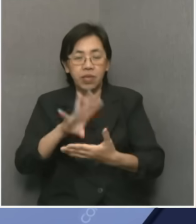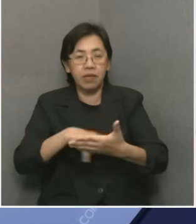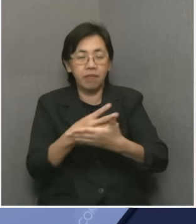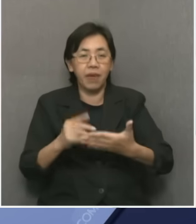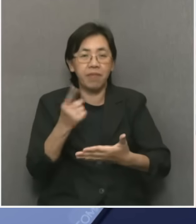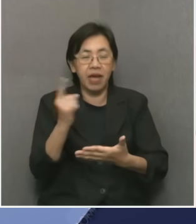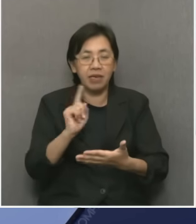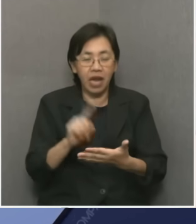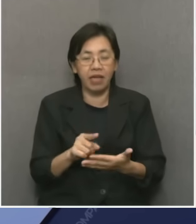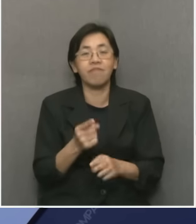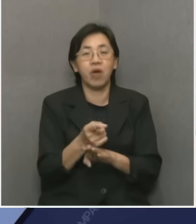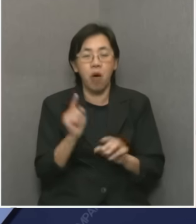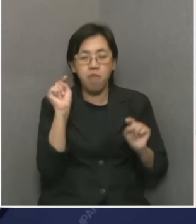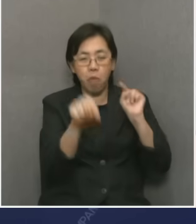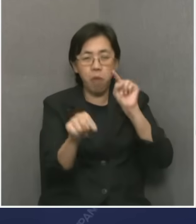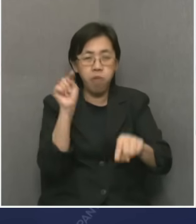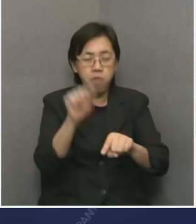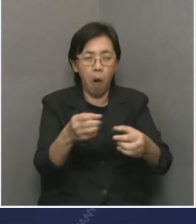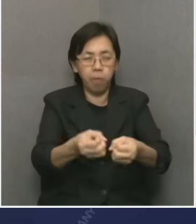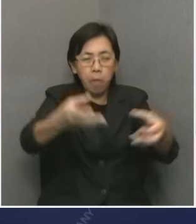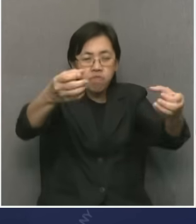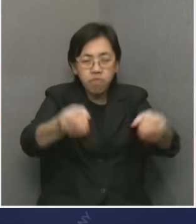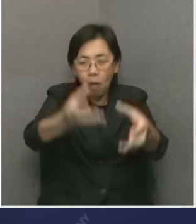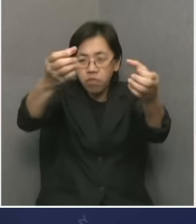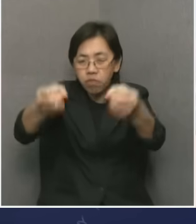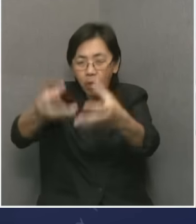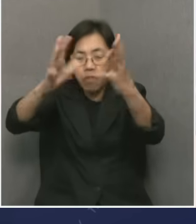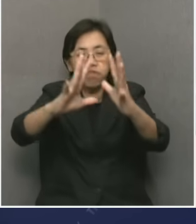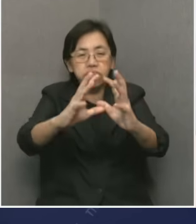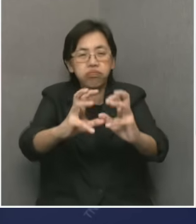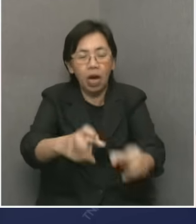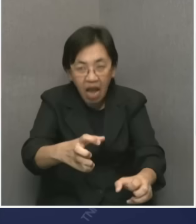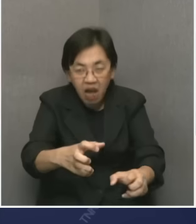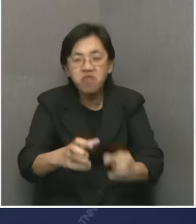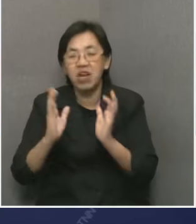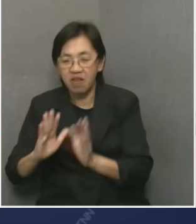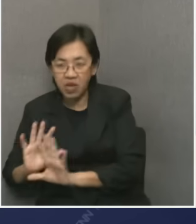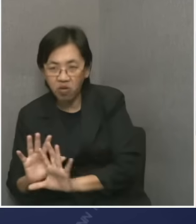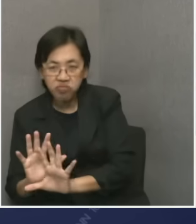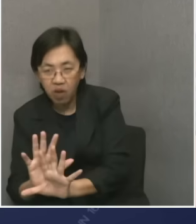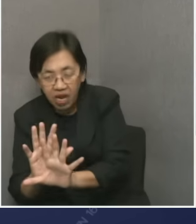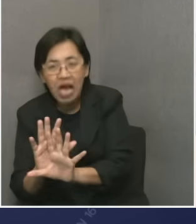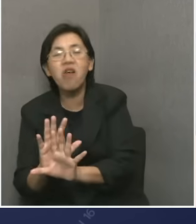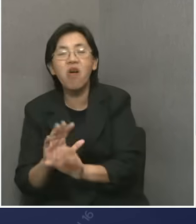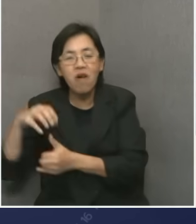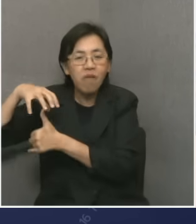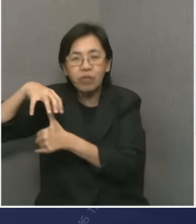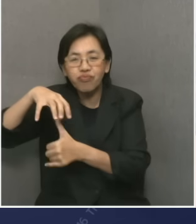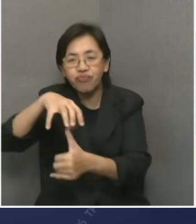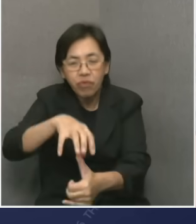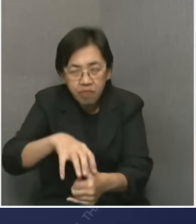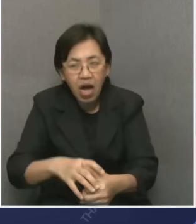ยิงจรวดเข้ามาแล้วเนี่ยนะครับก็ยังบุกเข้ามาด้วยมีการต่อสู้กันมีอะไรกันนะท